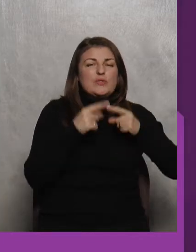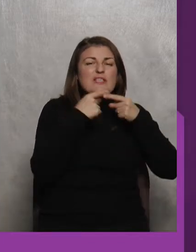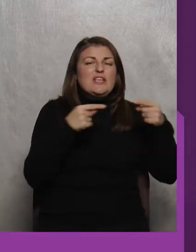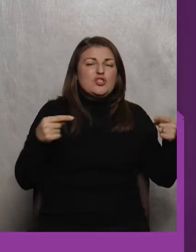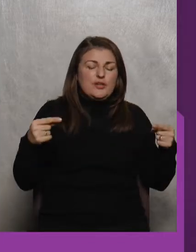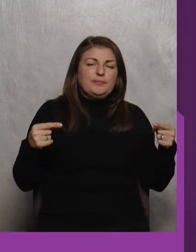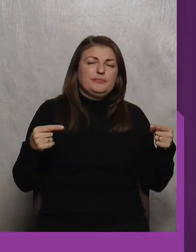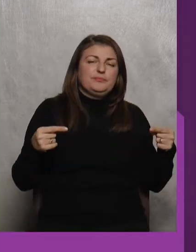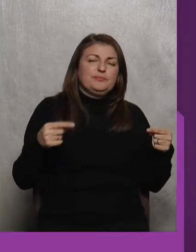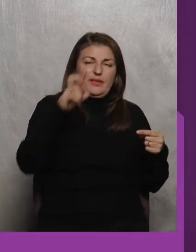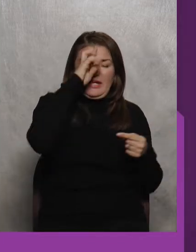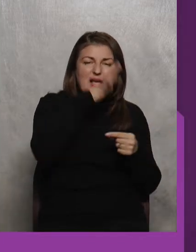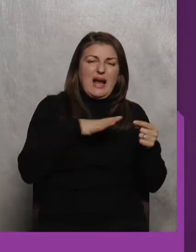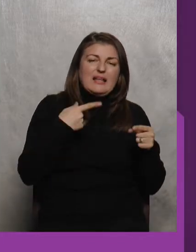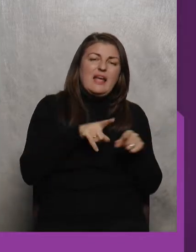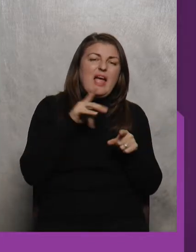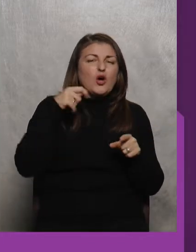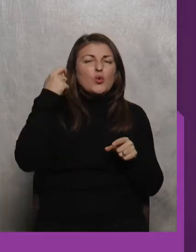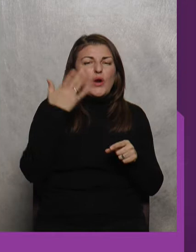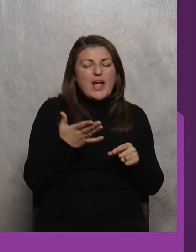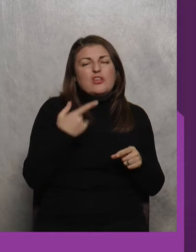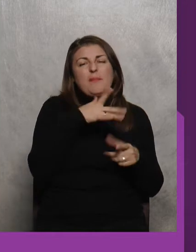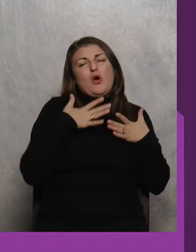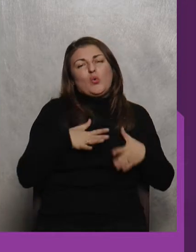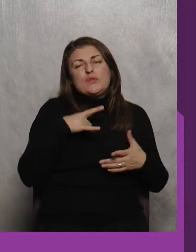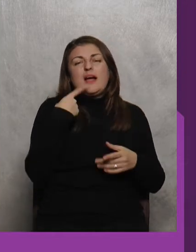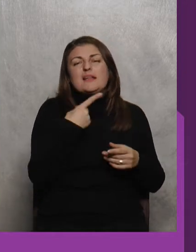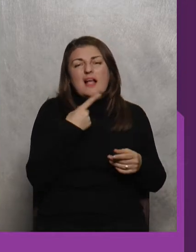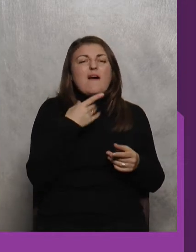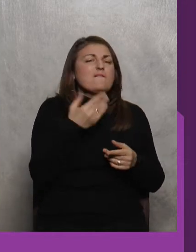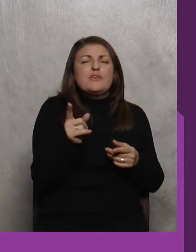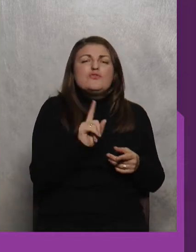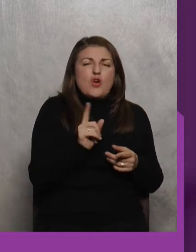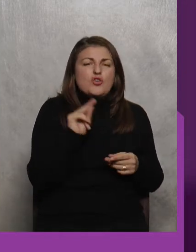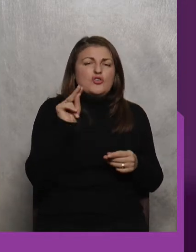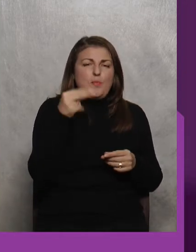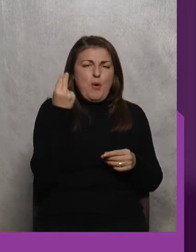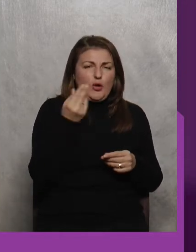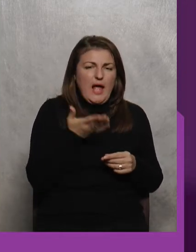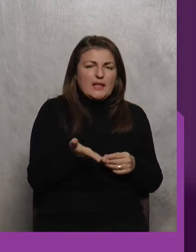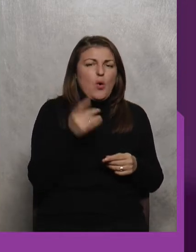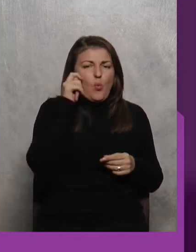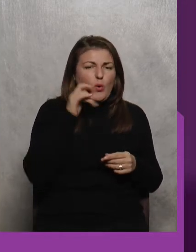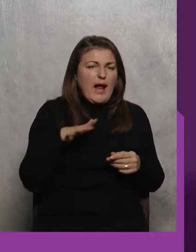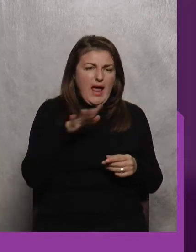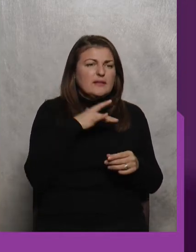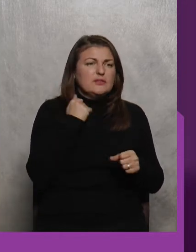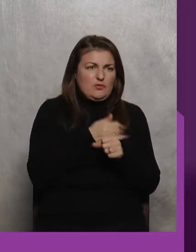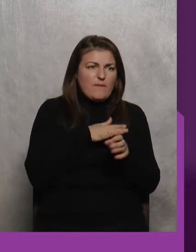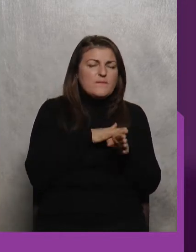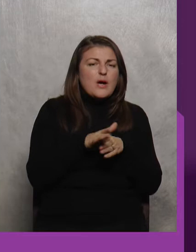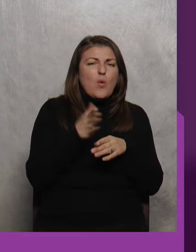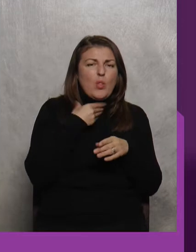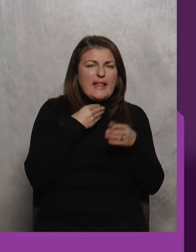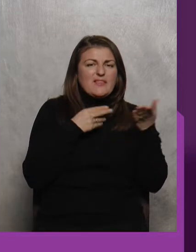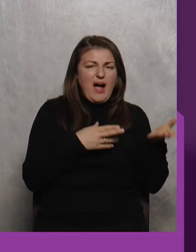інших країн, таких як Туреччина, там Грузія, казали, ви що, чемпіонат України зробили у